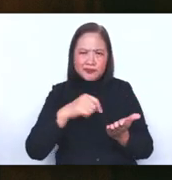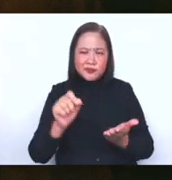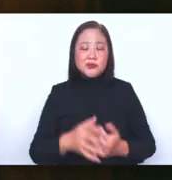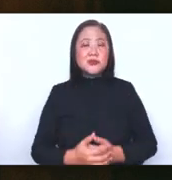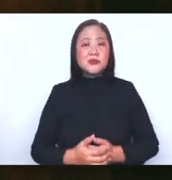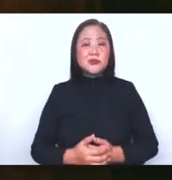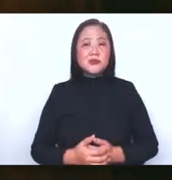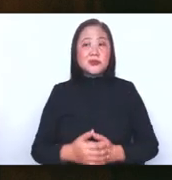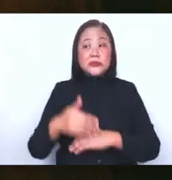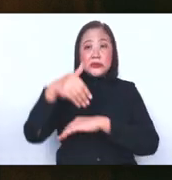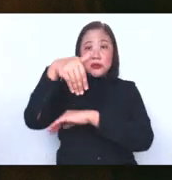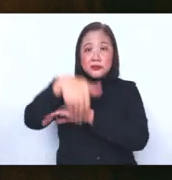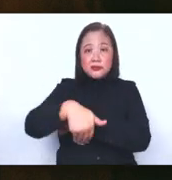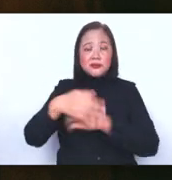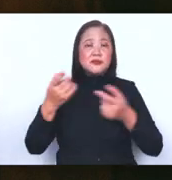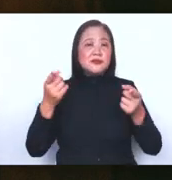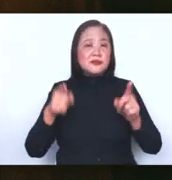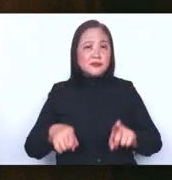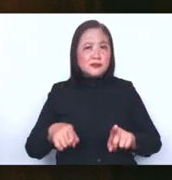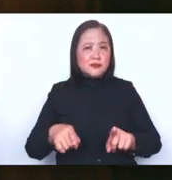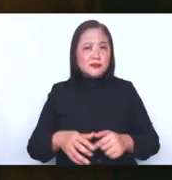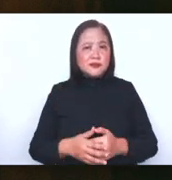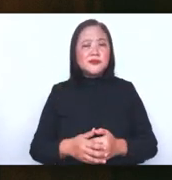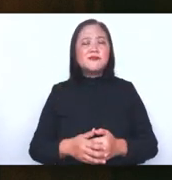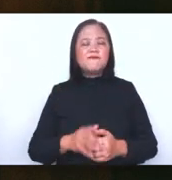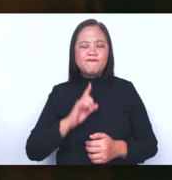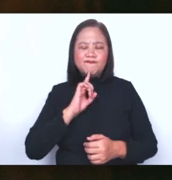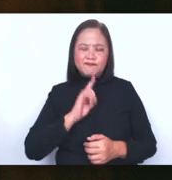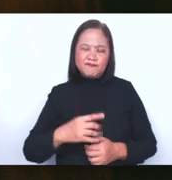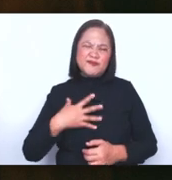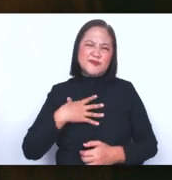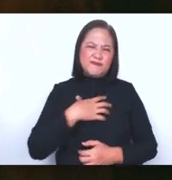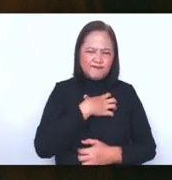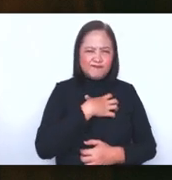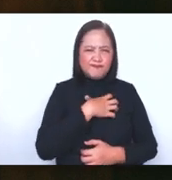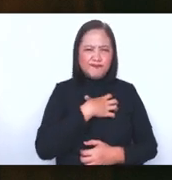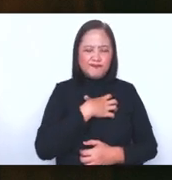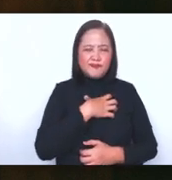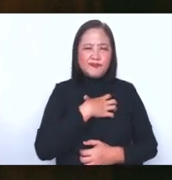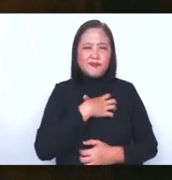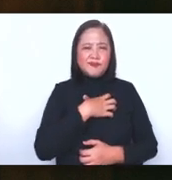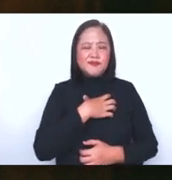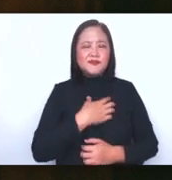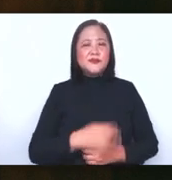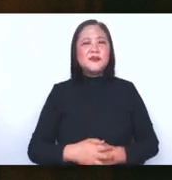Noong kinagabihan, tuluyan na siyang inatake.